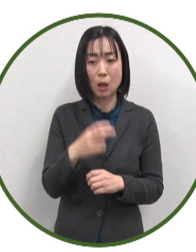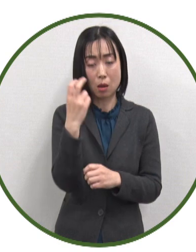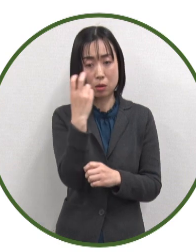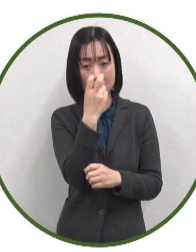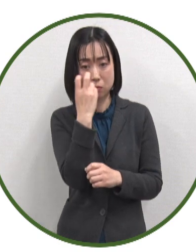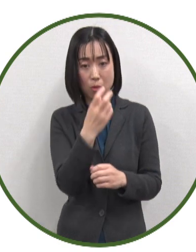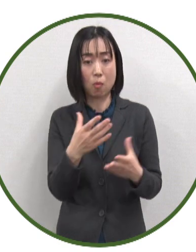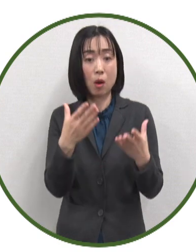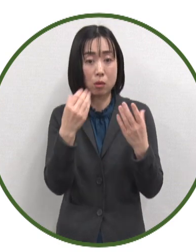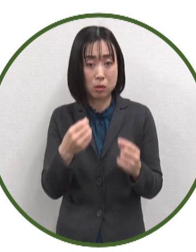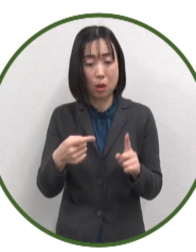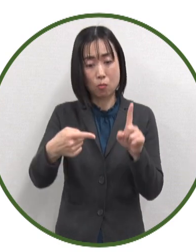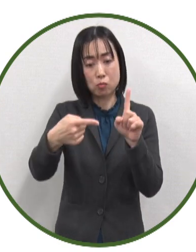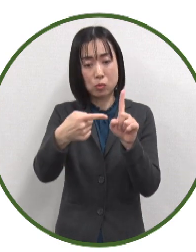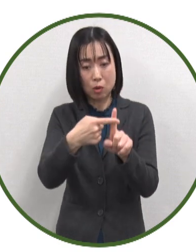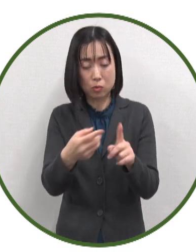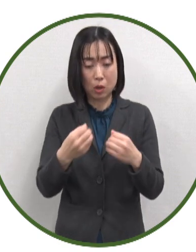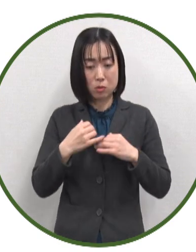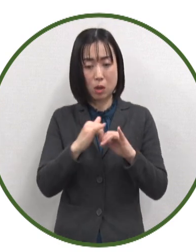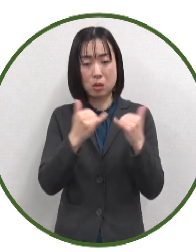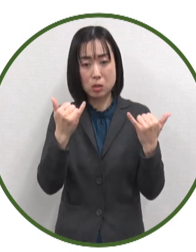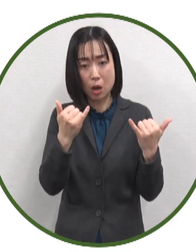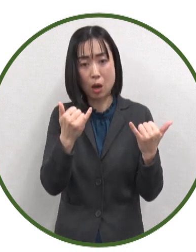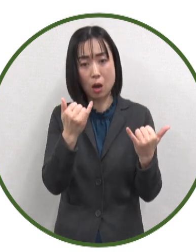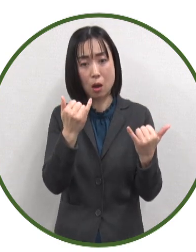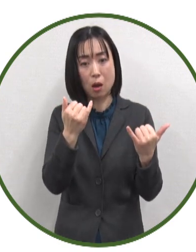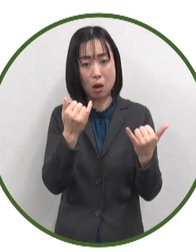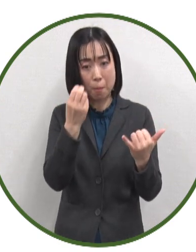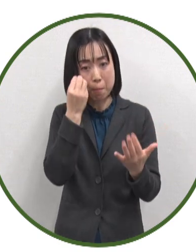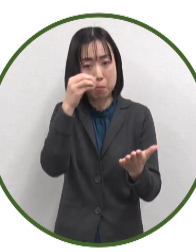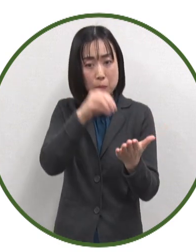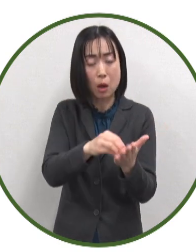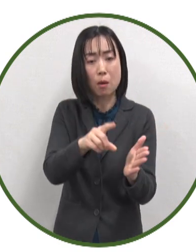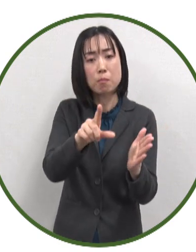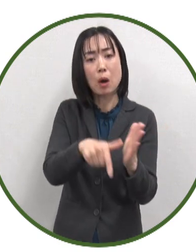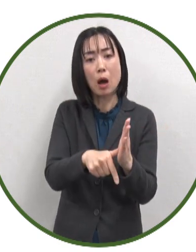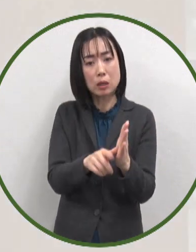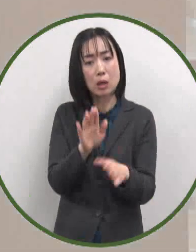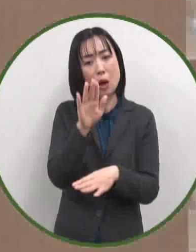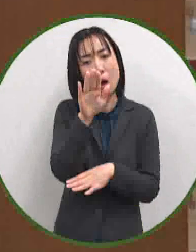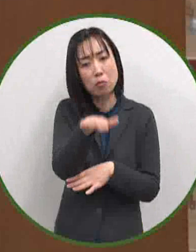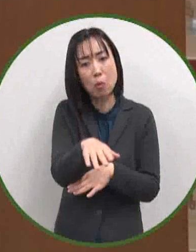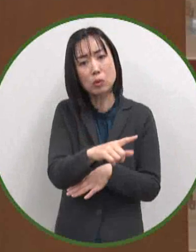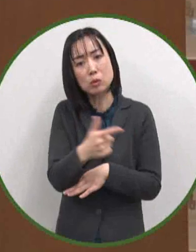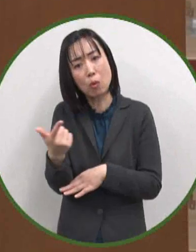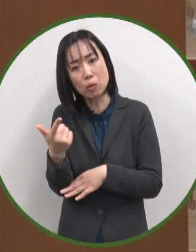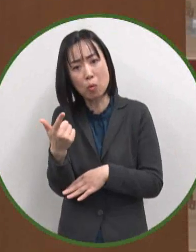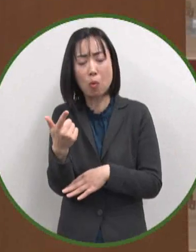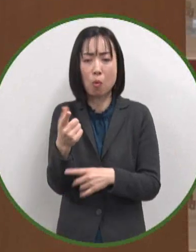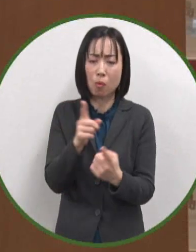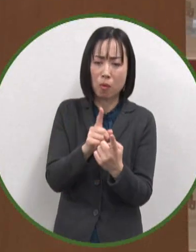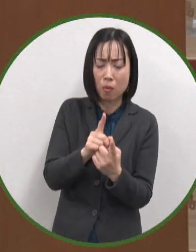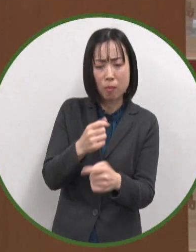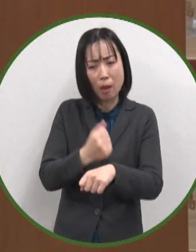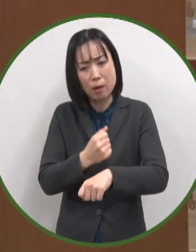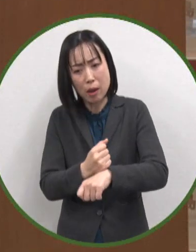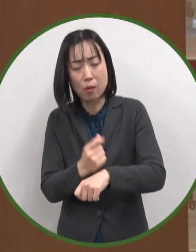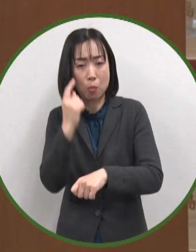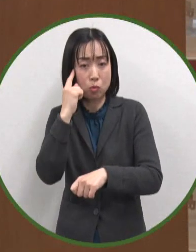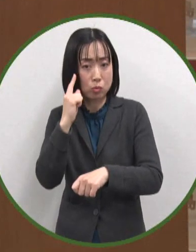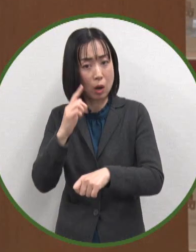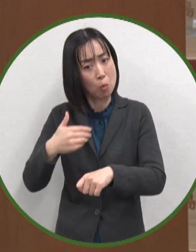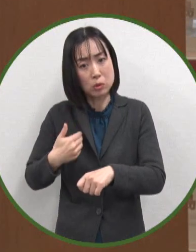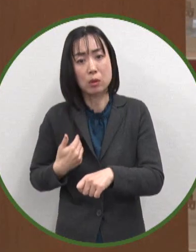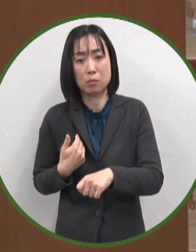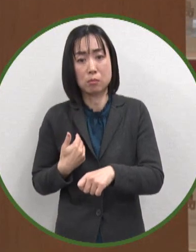受けさせたくないということがあるかもしれませんが、これ実際にはです